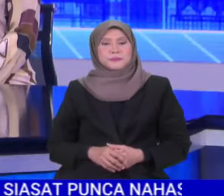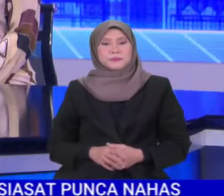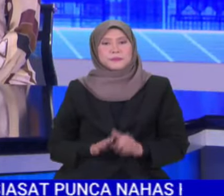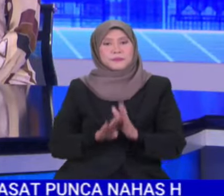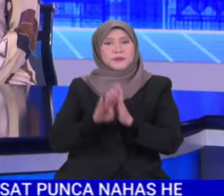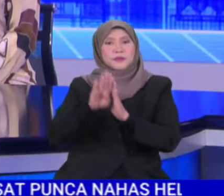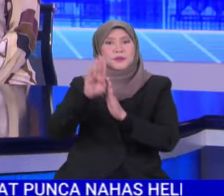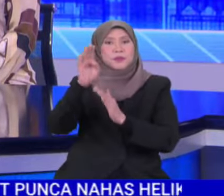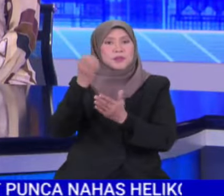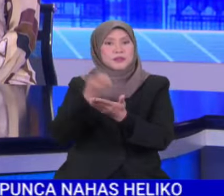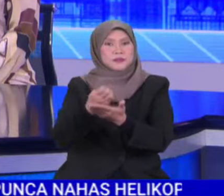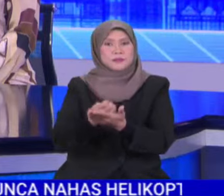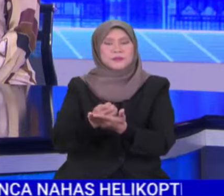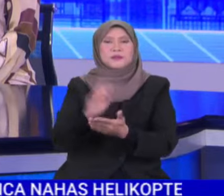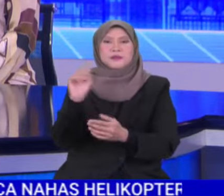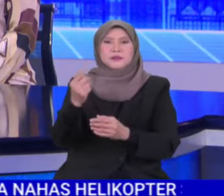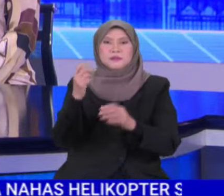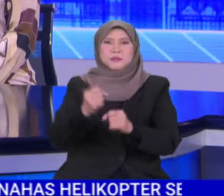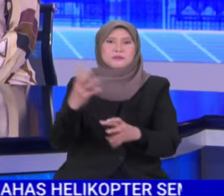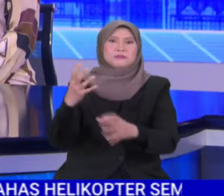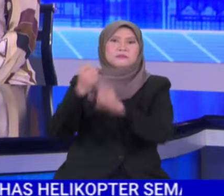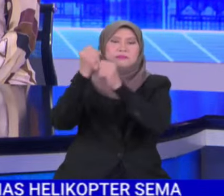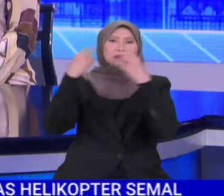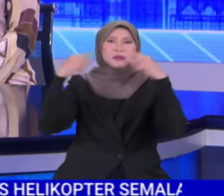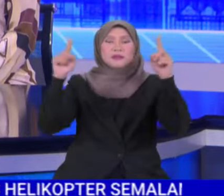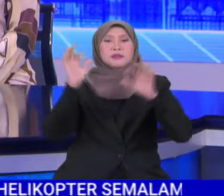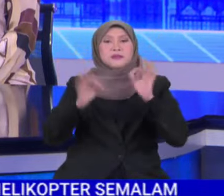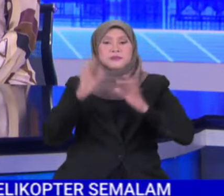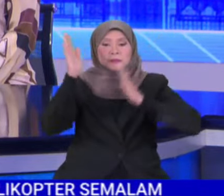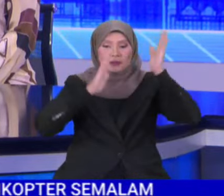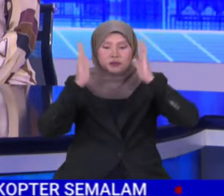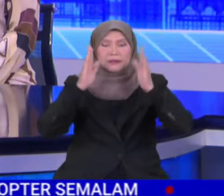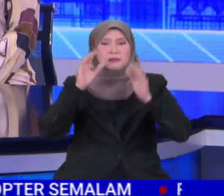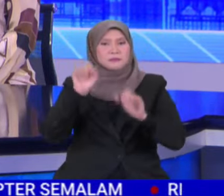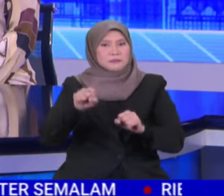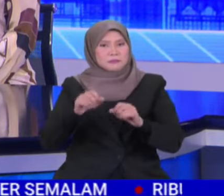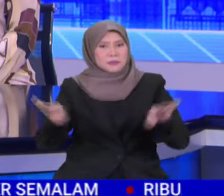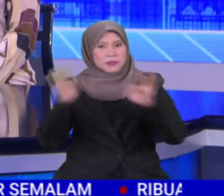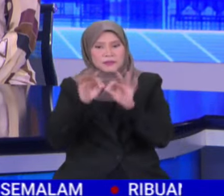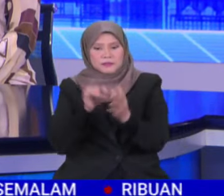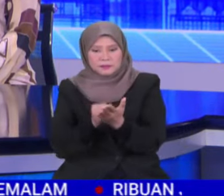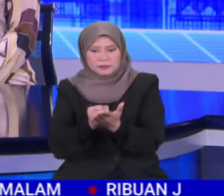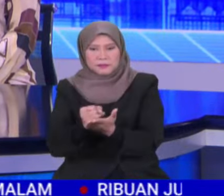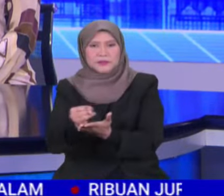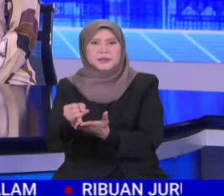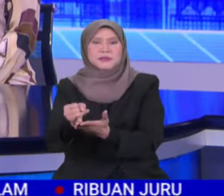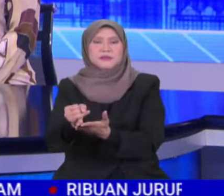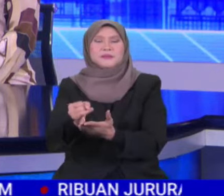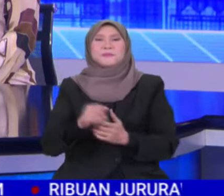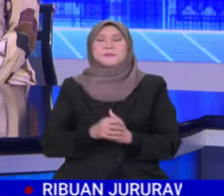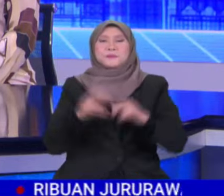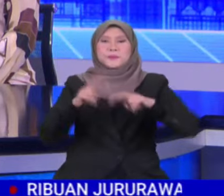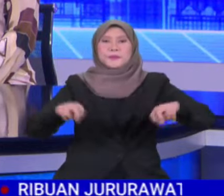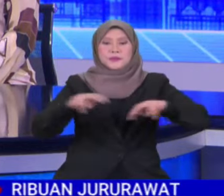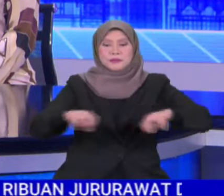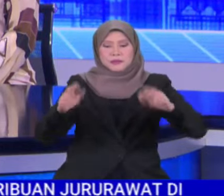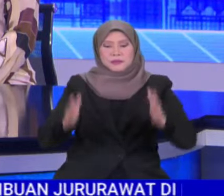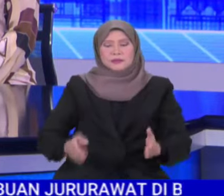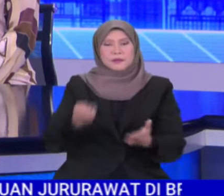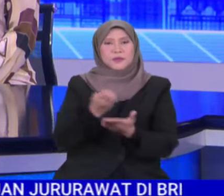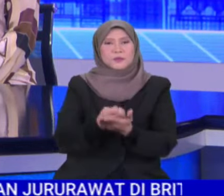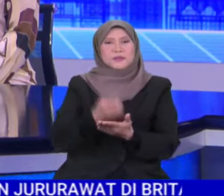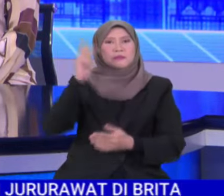Pembangunan ekonomi komprehensif hanya boleh dicapai sekiranya Malaysia mengutamakan integriti dan ketelusan. Penganalisis ekonomi